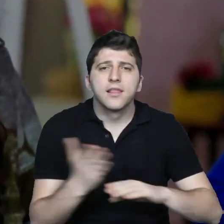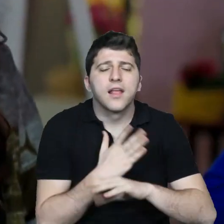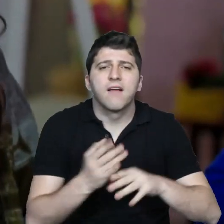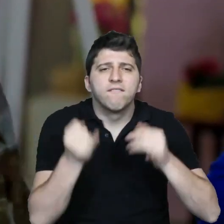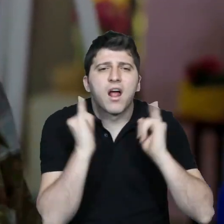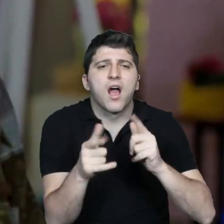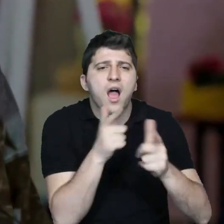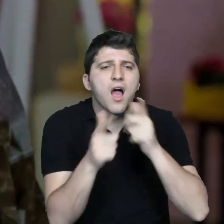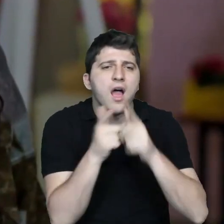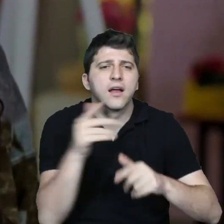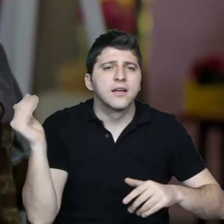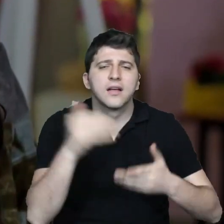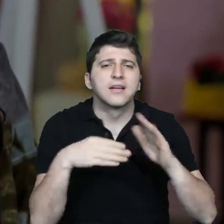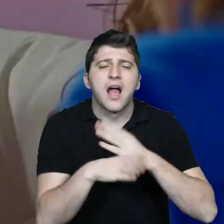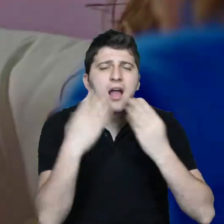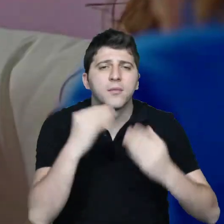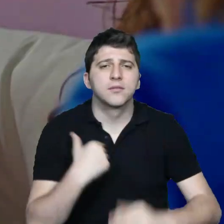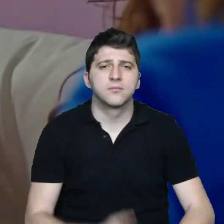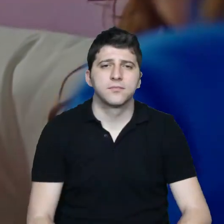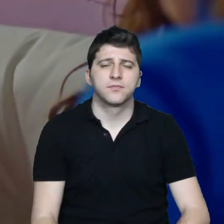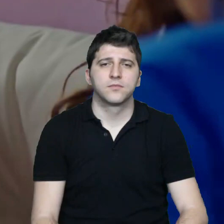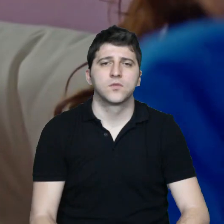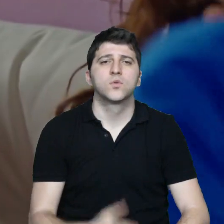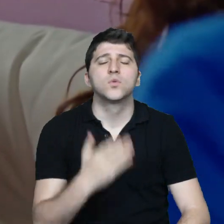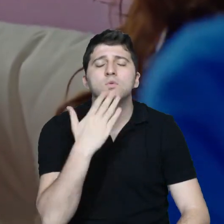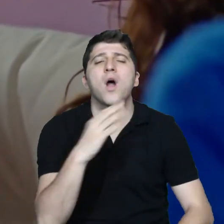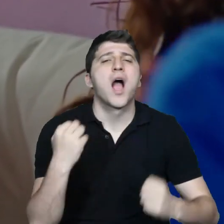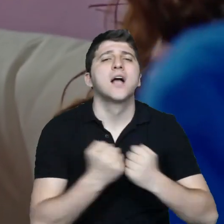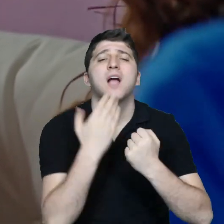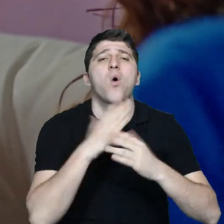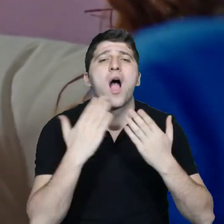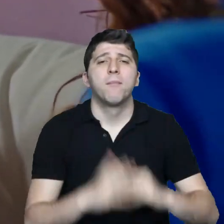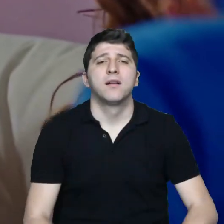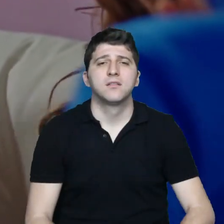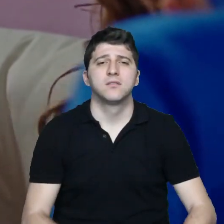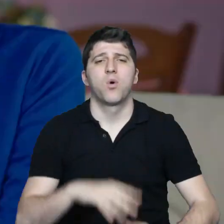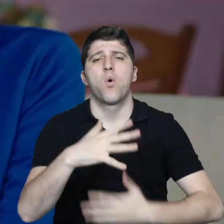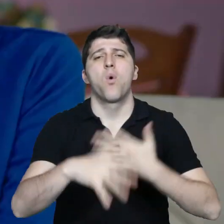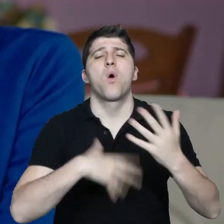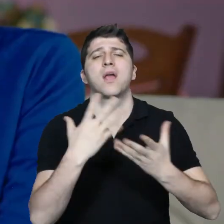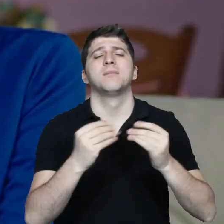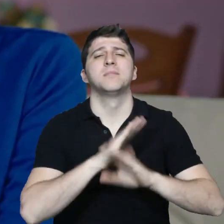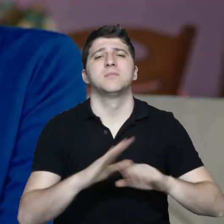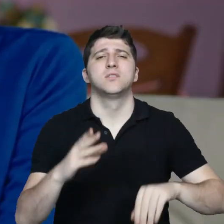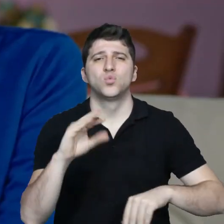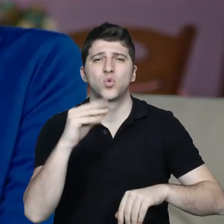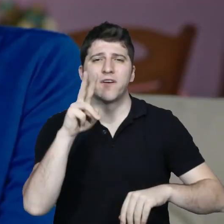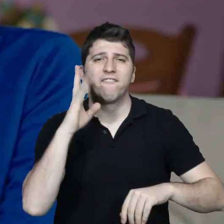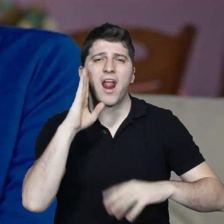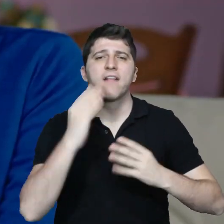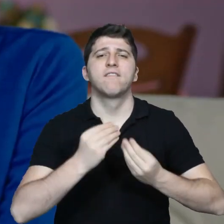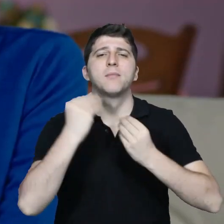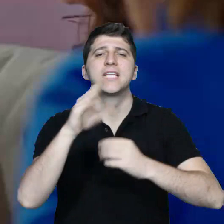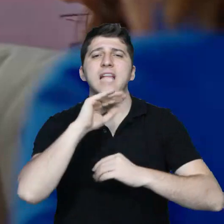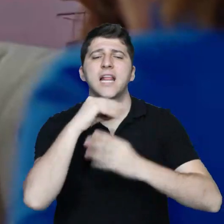felaket tellalı gibi bir daldın içeri o zaman kızım? Yok yok, kaza falan yok ama olanlar olmuş. Çocuğun velayetini